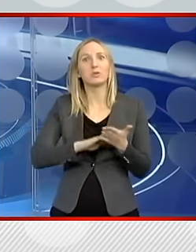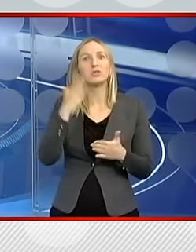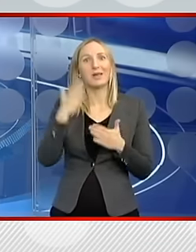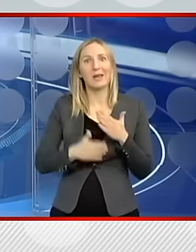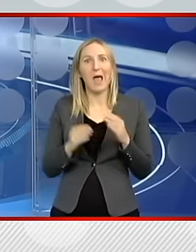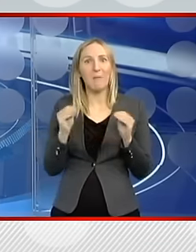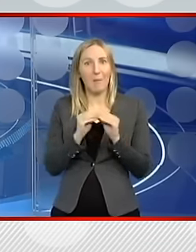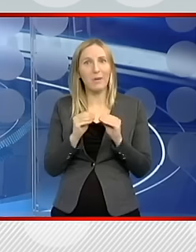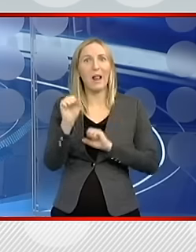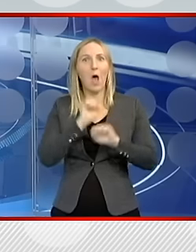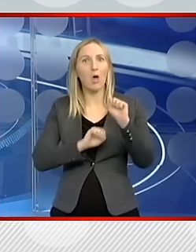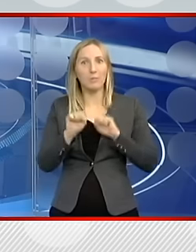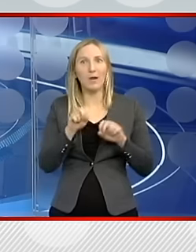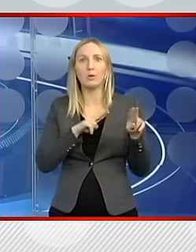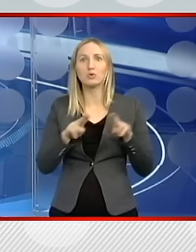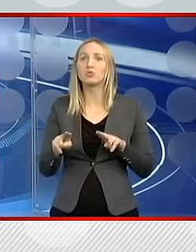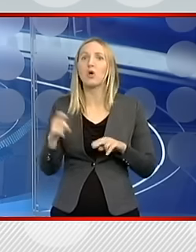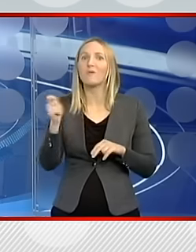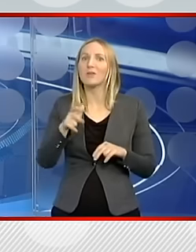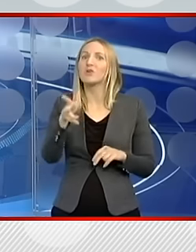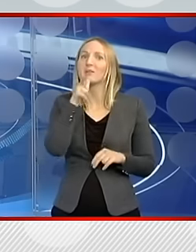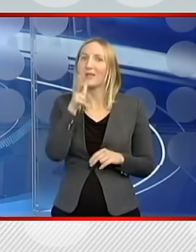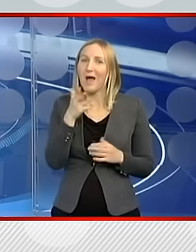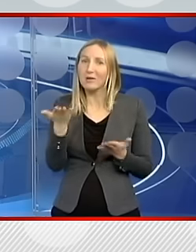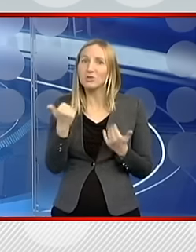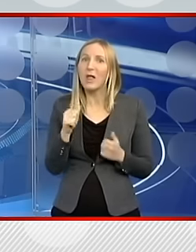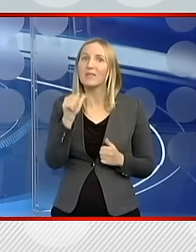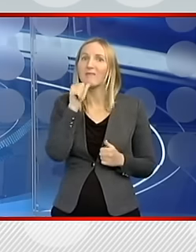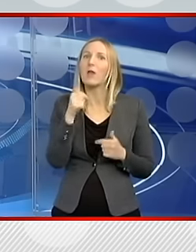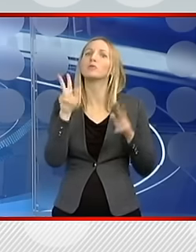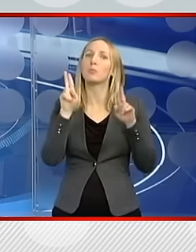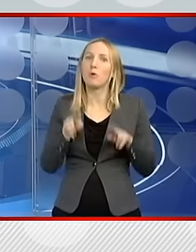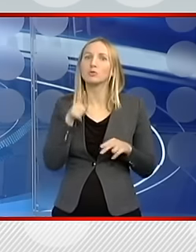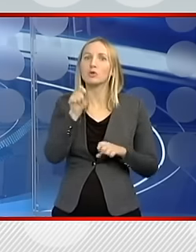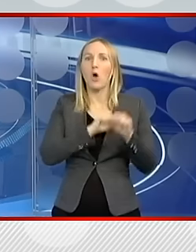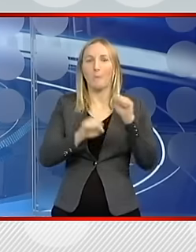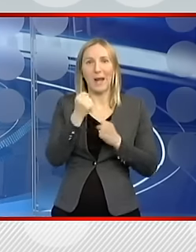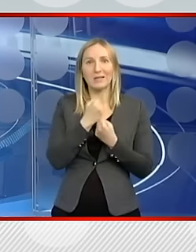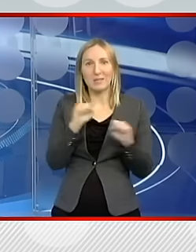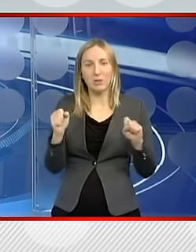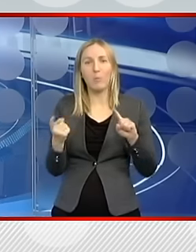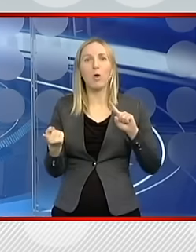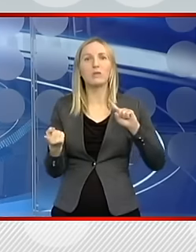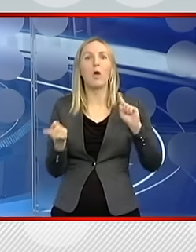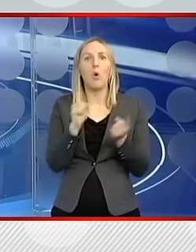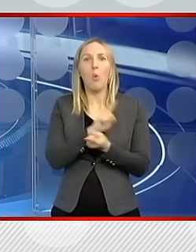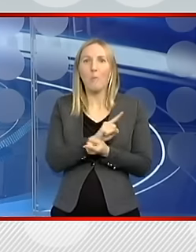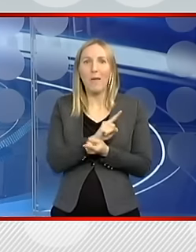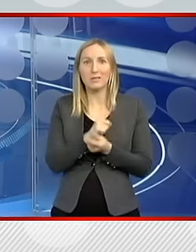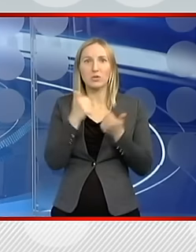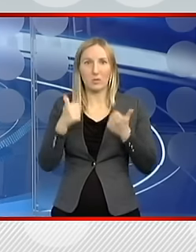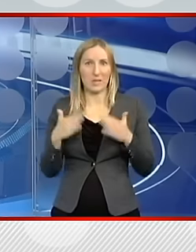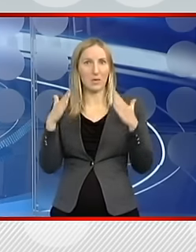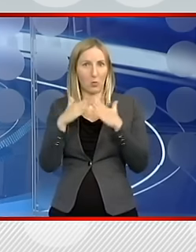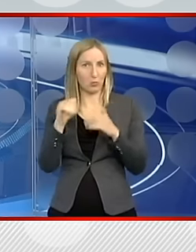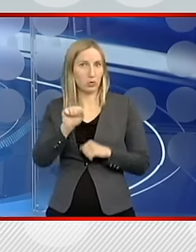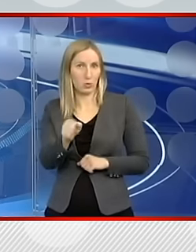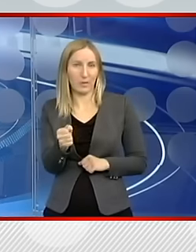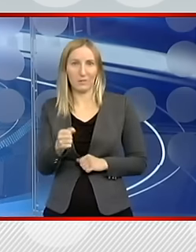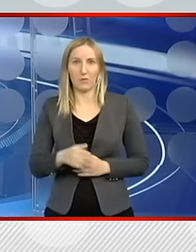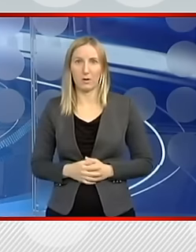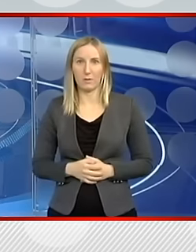aprila, a odbrana je od sudskog veća zatražila da Ivanović omogući da se brani sa slobode umesto iz kućnog pritvora u kojem je